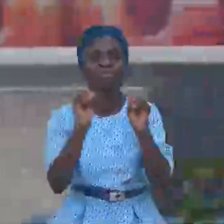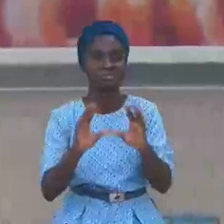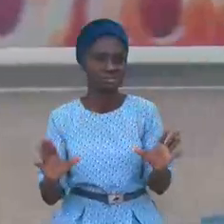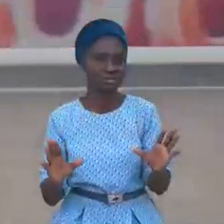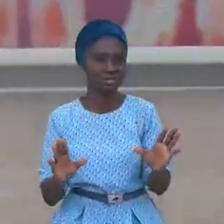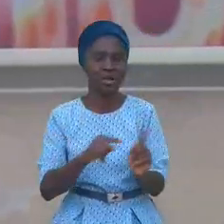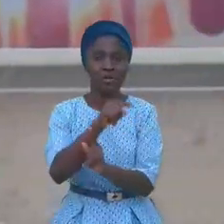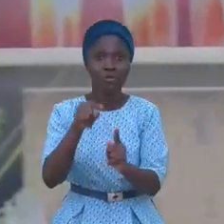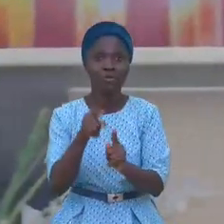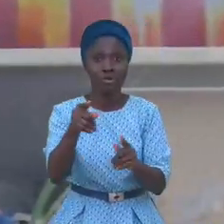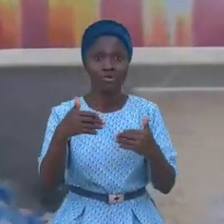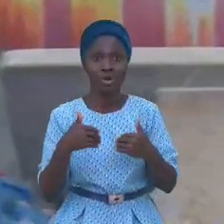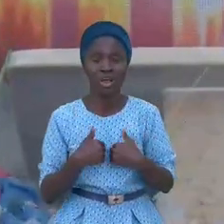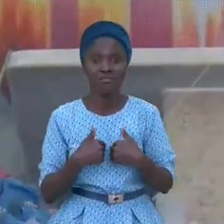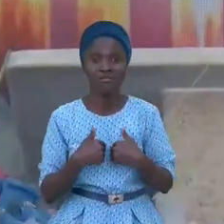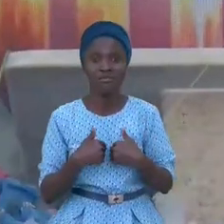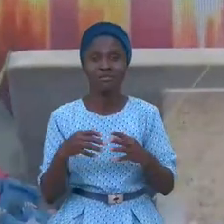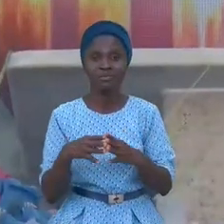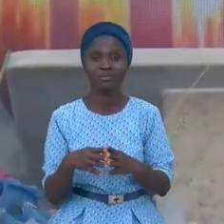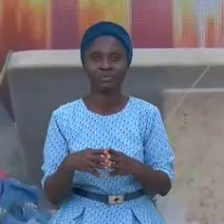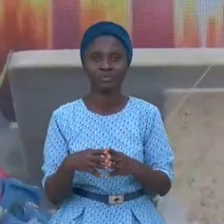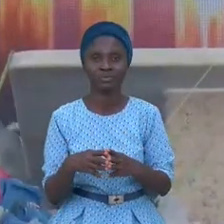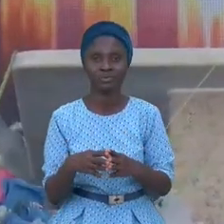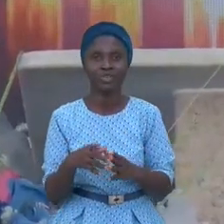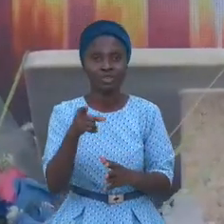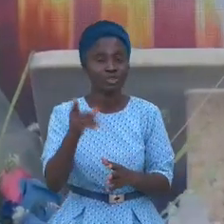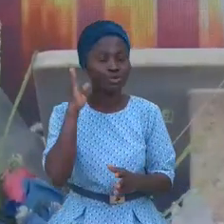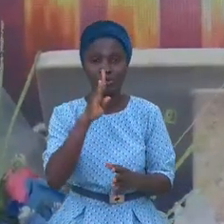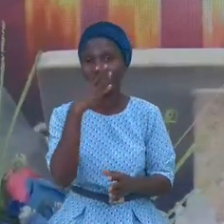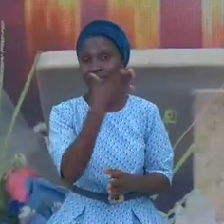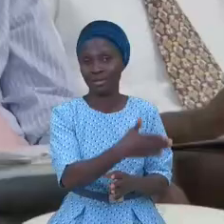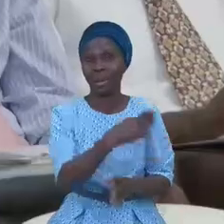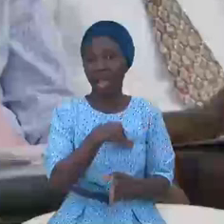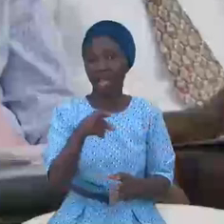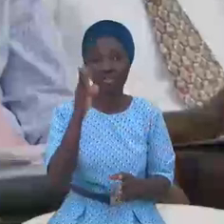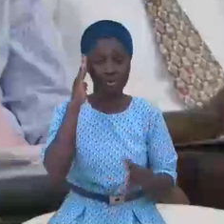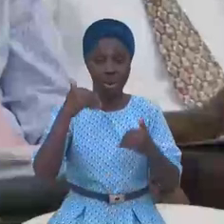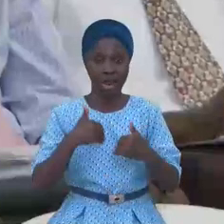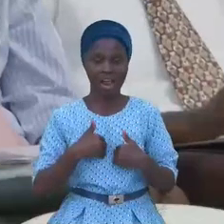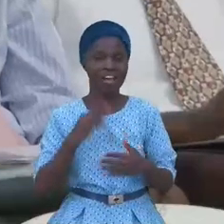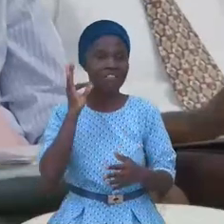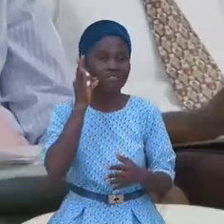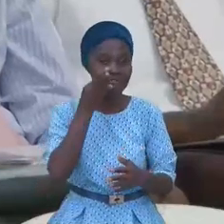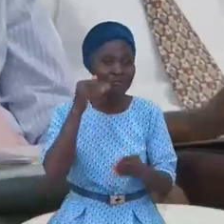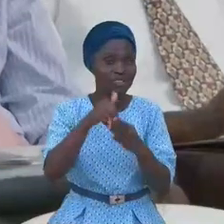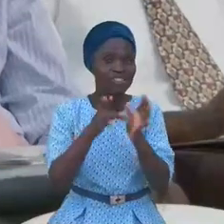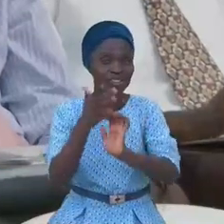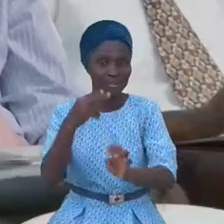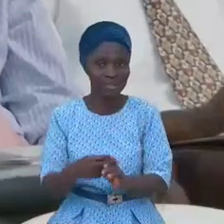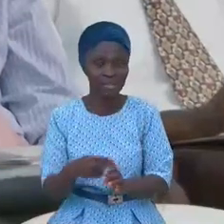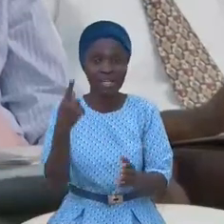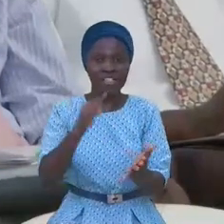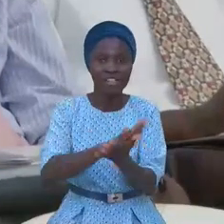es, tu seras là et tu vas porter de fruits. Le collège d'où tu